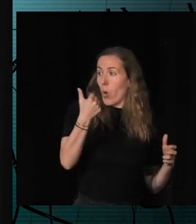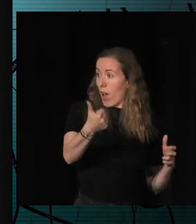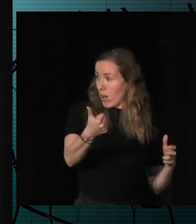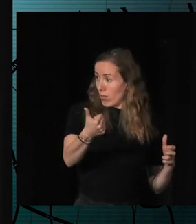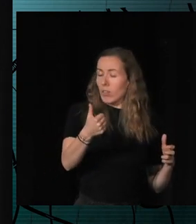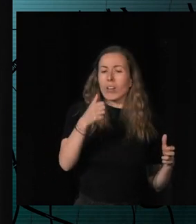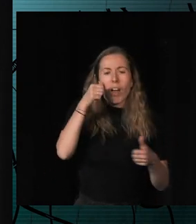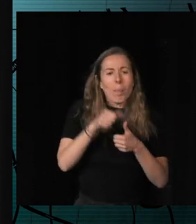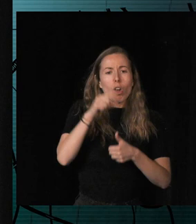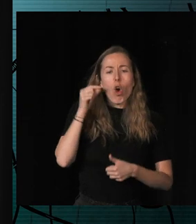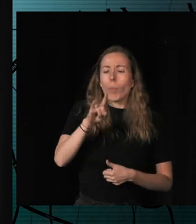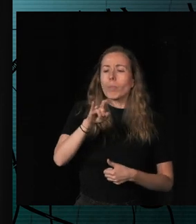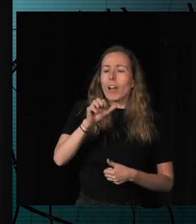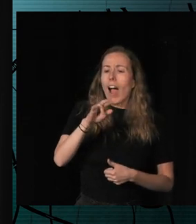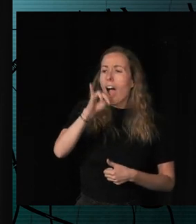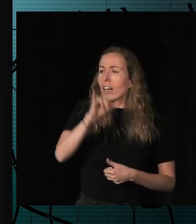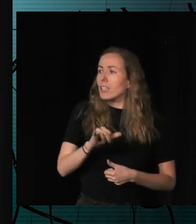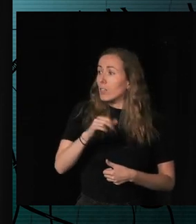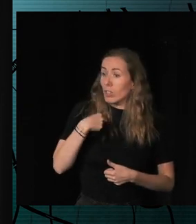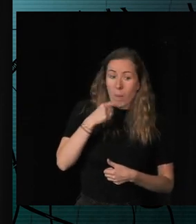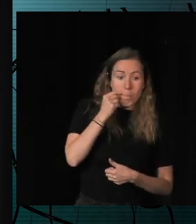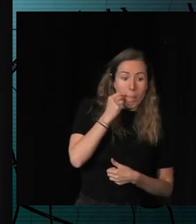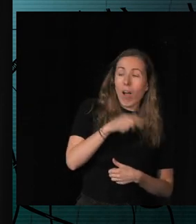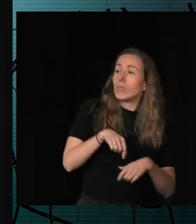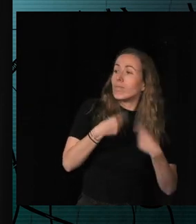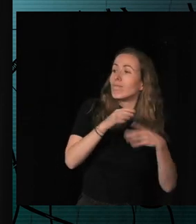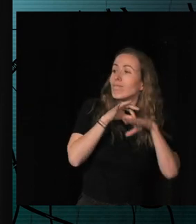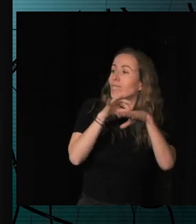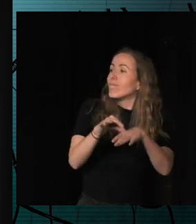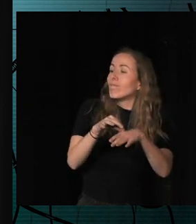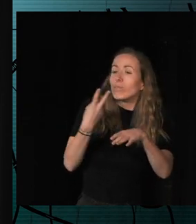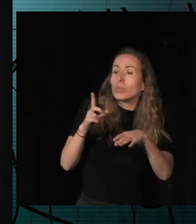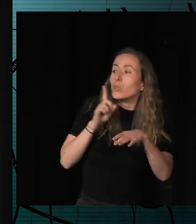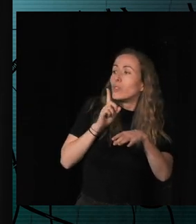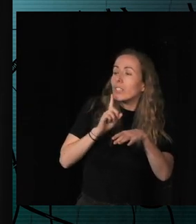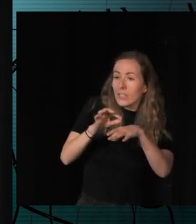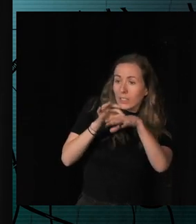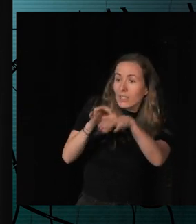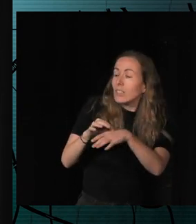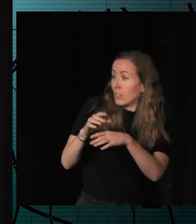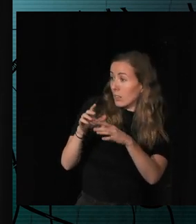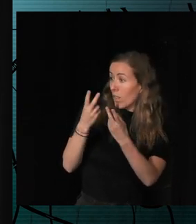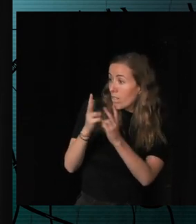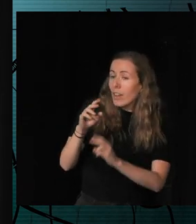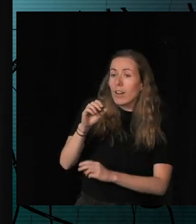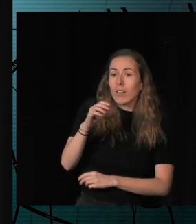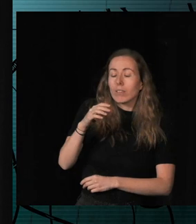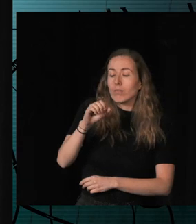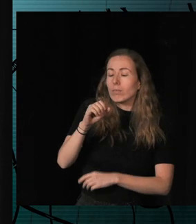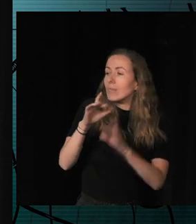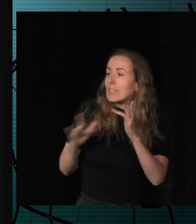Harry mon donc un père qui va chercher sa fille qui emmène sa fille à salentil et en fait voilà c'est vraiment la même base mais là il en fait une